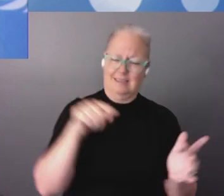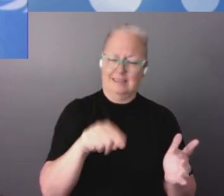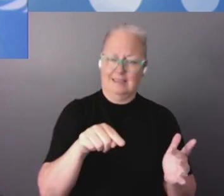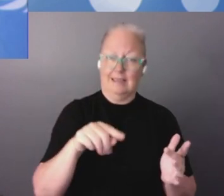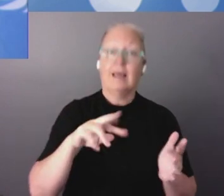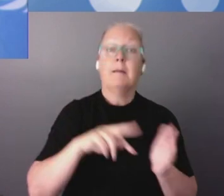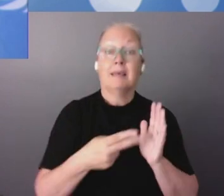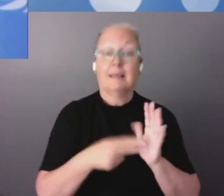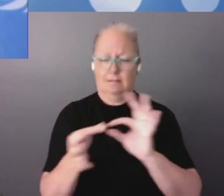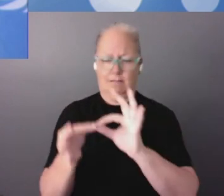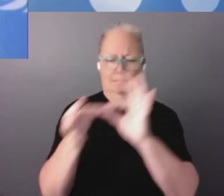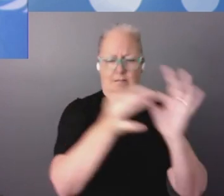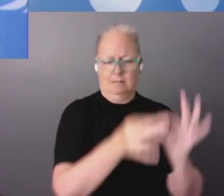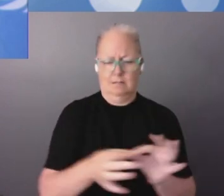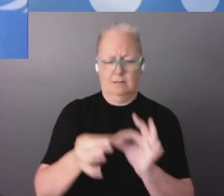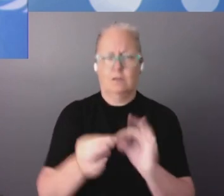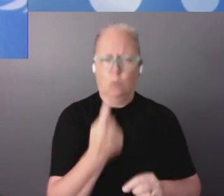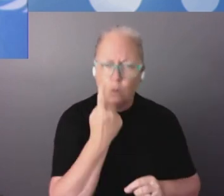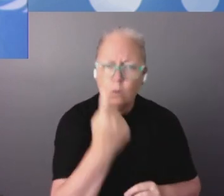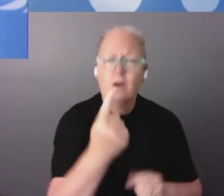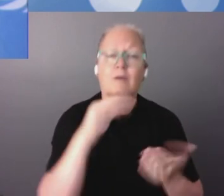的100周年。